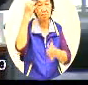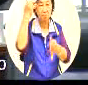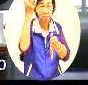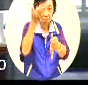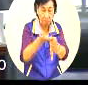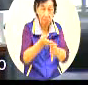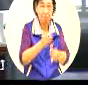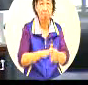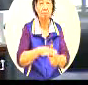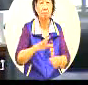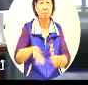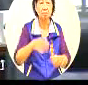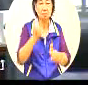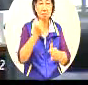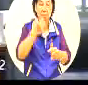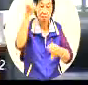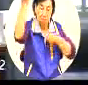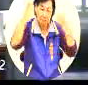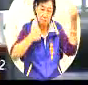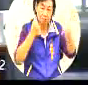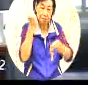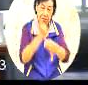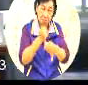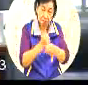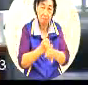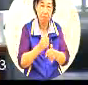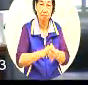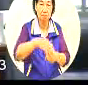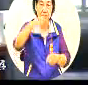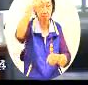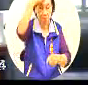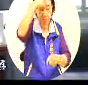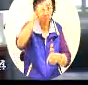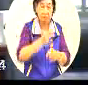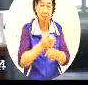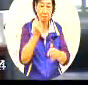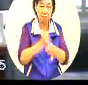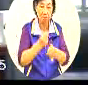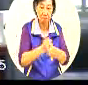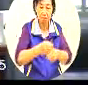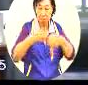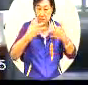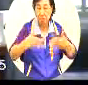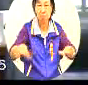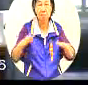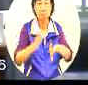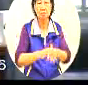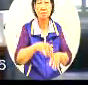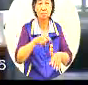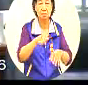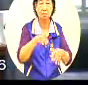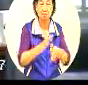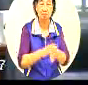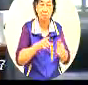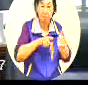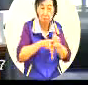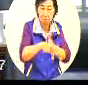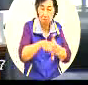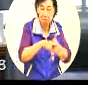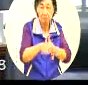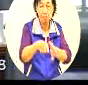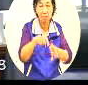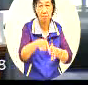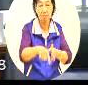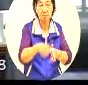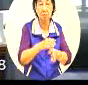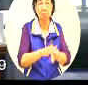下班时段，旗津区我们现在的这个搭渡轮有所谓的旗津专用道的规划，可是